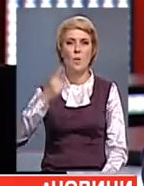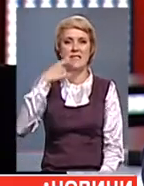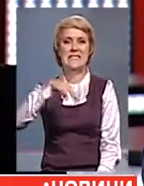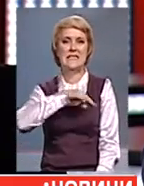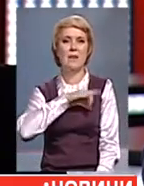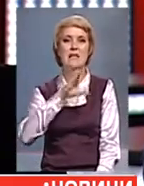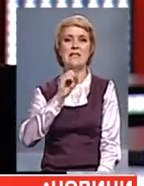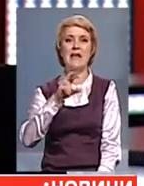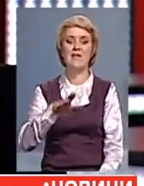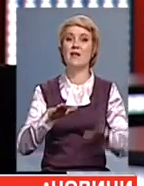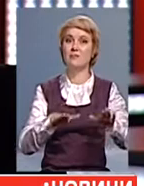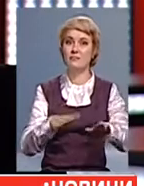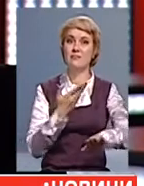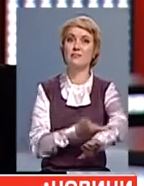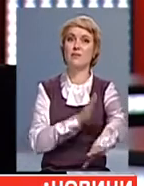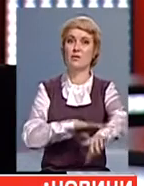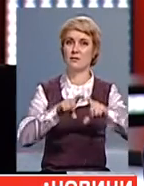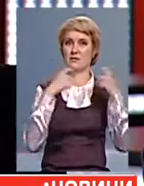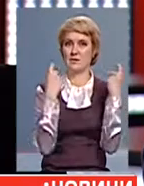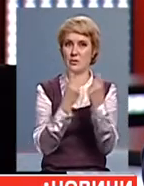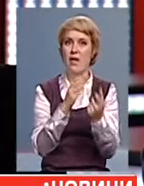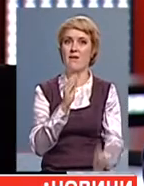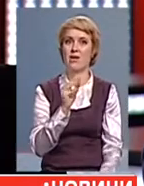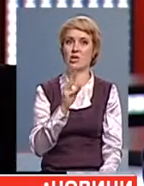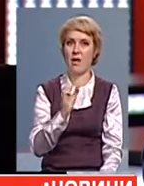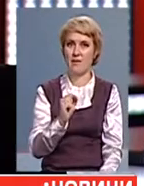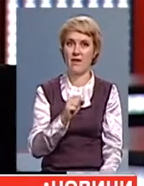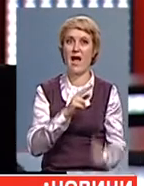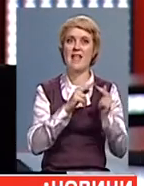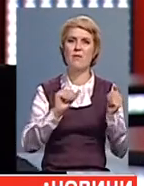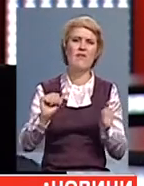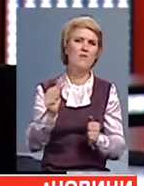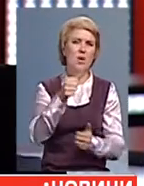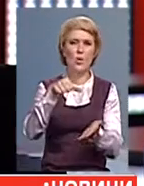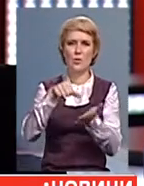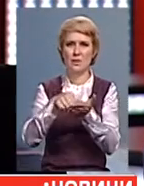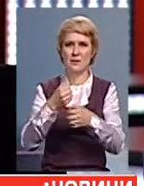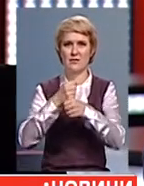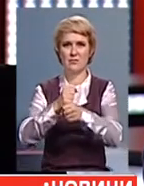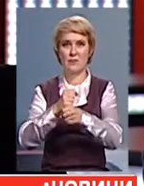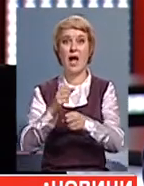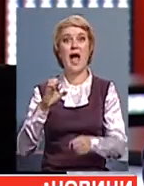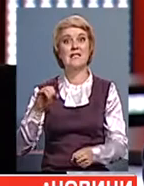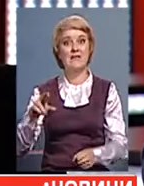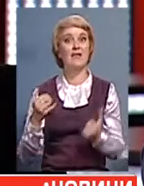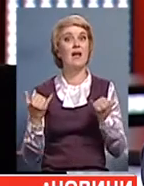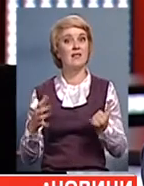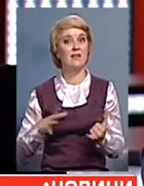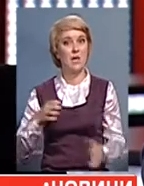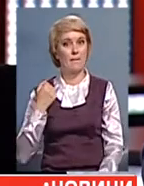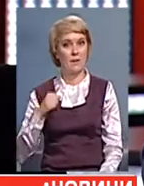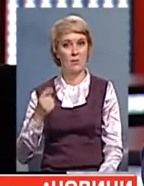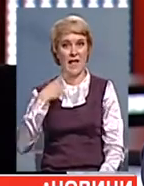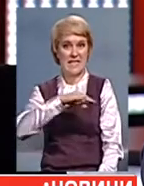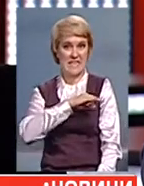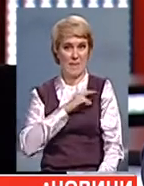національному стадіоні Варшави дніпряни уперше беруть участь у головному матчі єврокубку натомість цевілія нинішній переможець турніру для іспанського